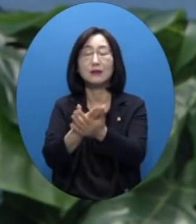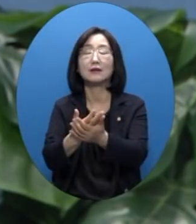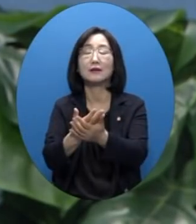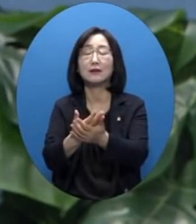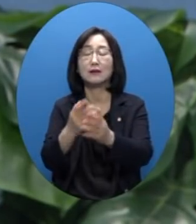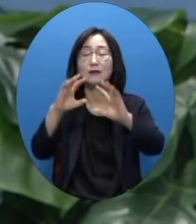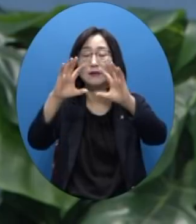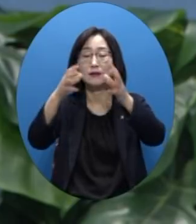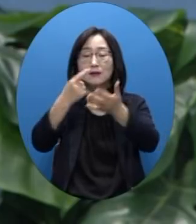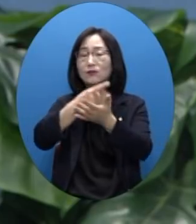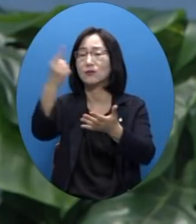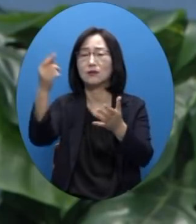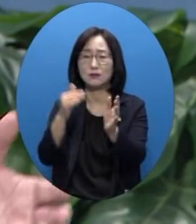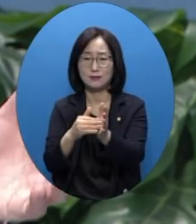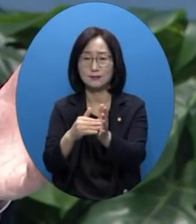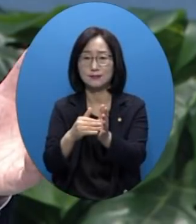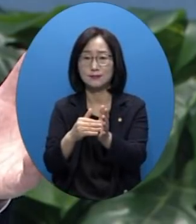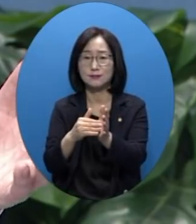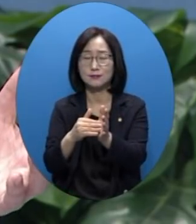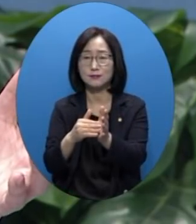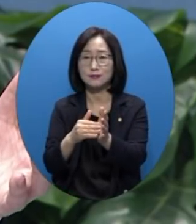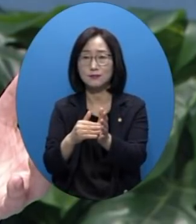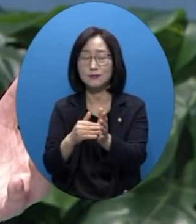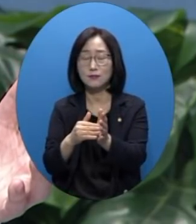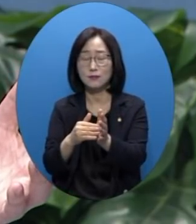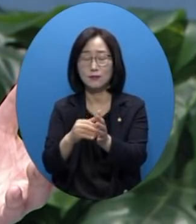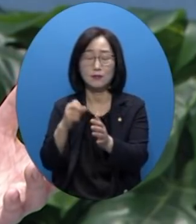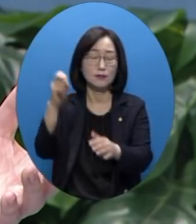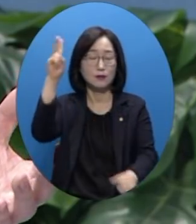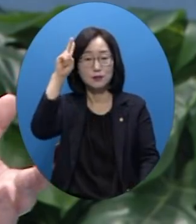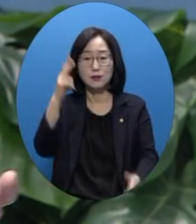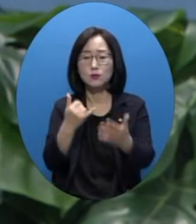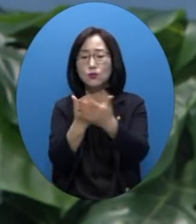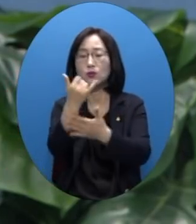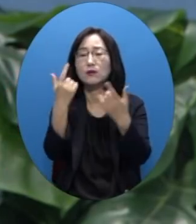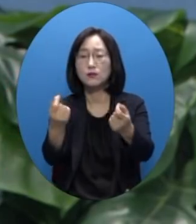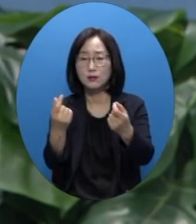세상을 떠나십니다. 졸지에 고아가 된 것입니다.